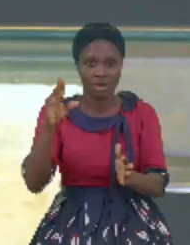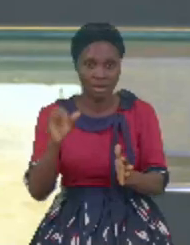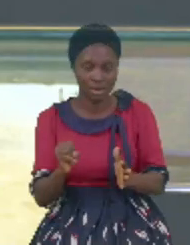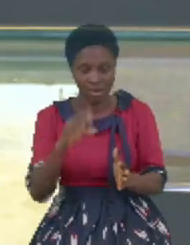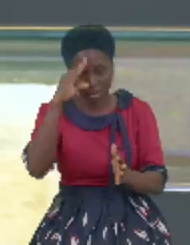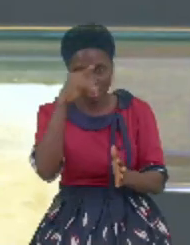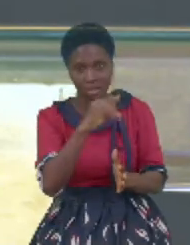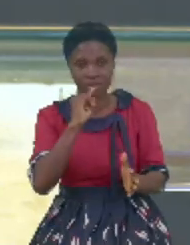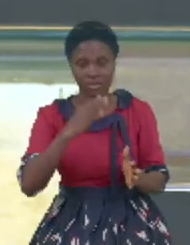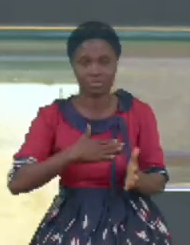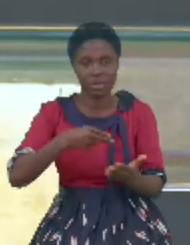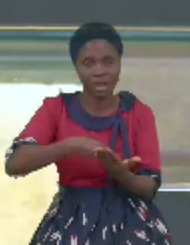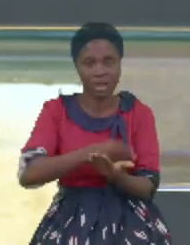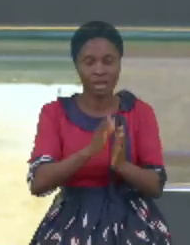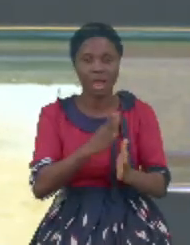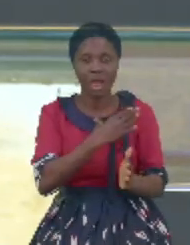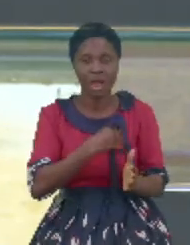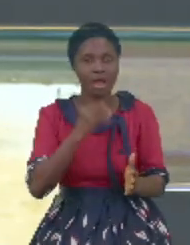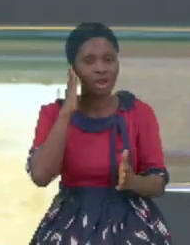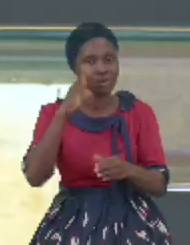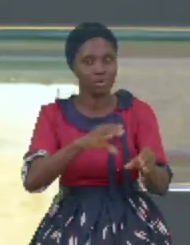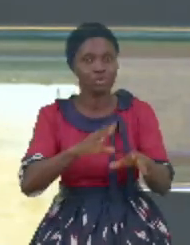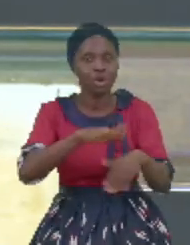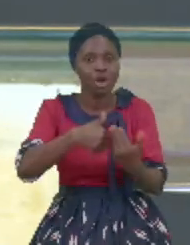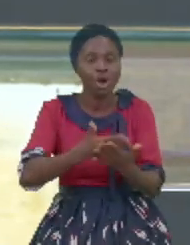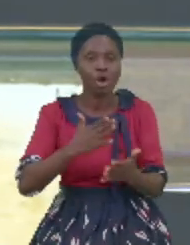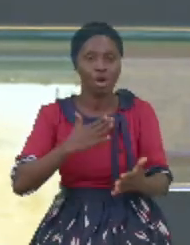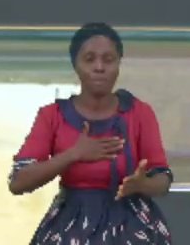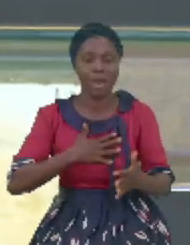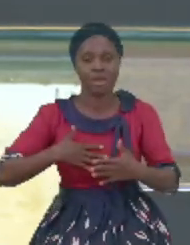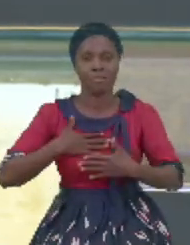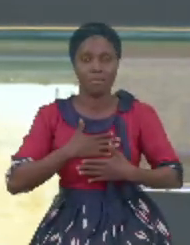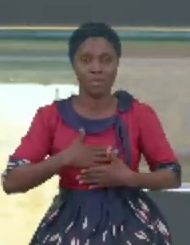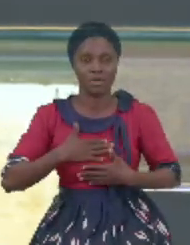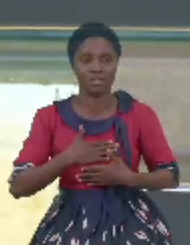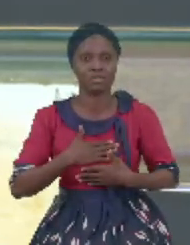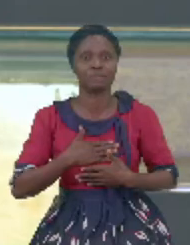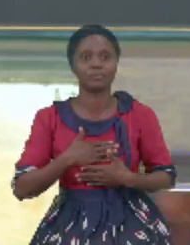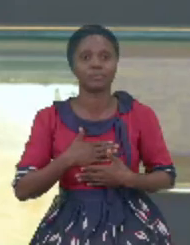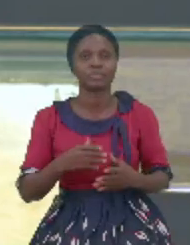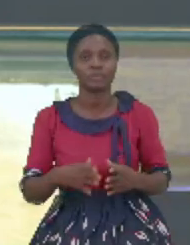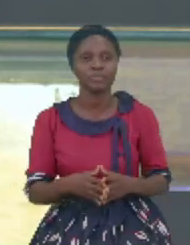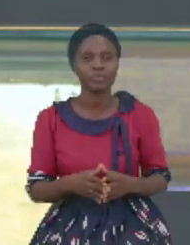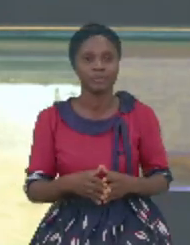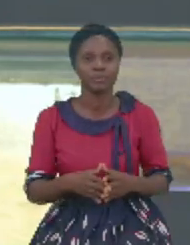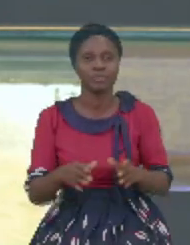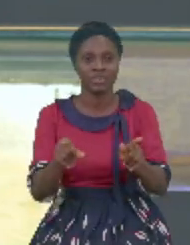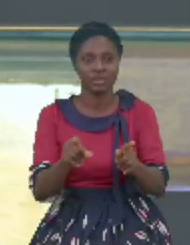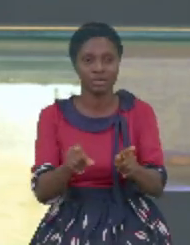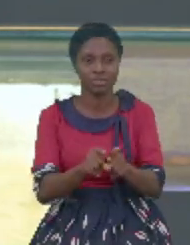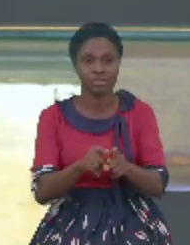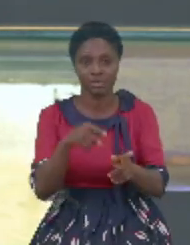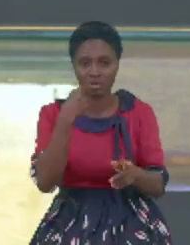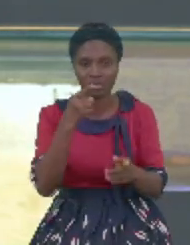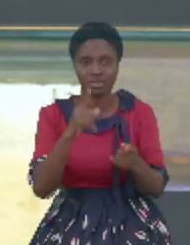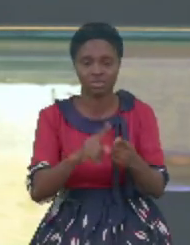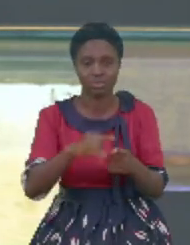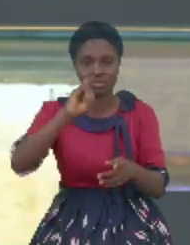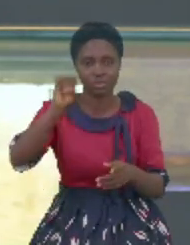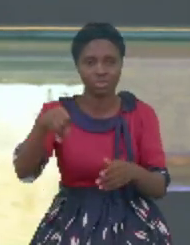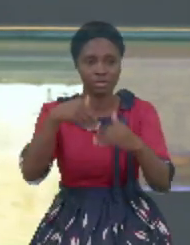il accomplira toute ma volonté. Il dira de Jérusalem qu'elle soit rebâtie et du